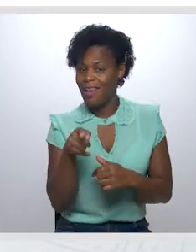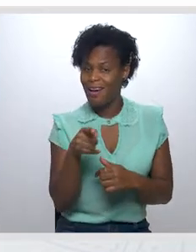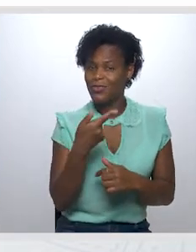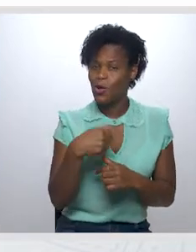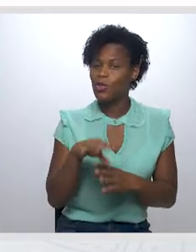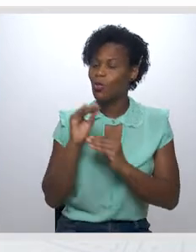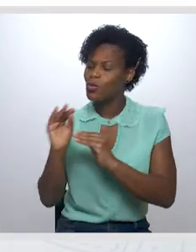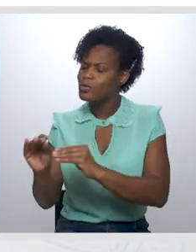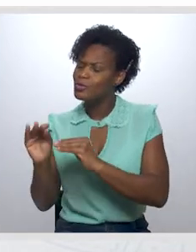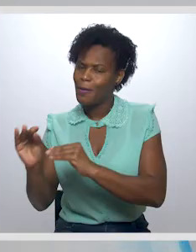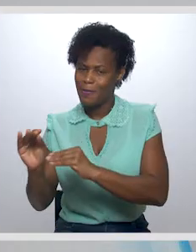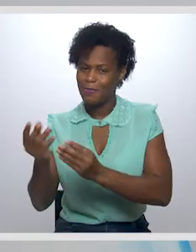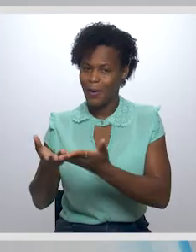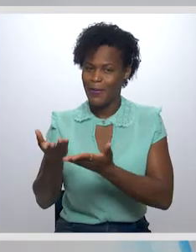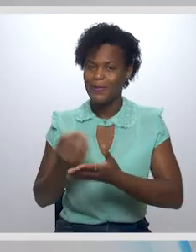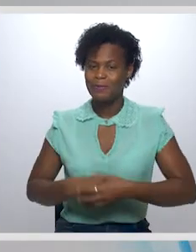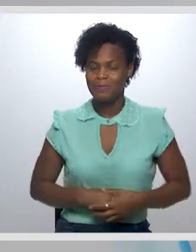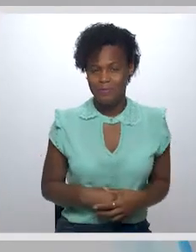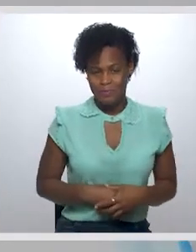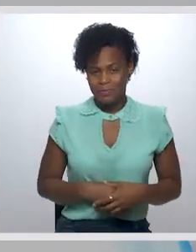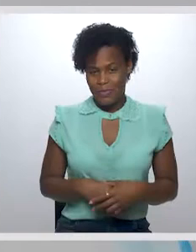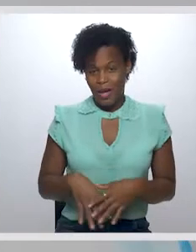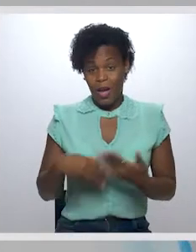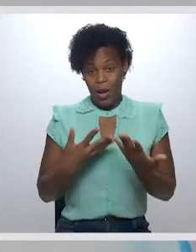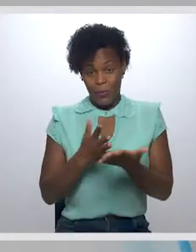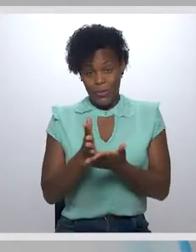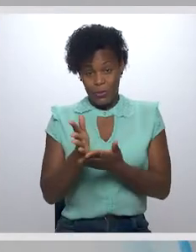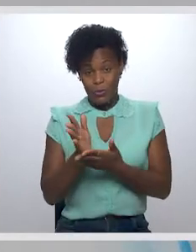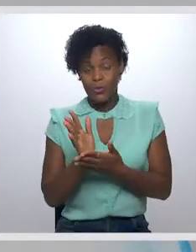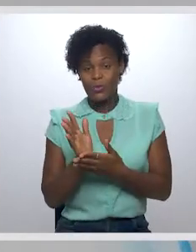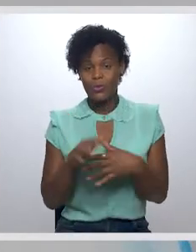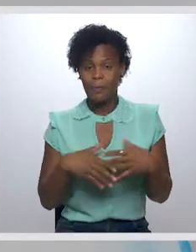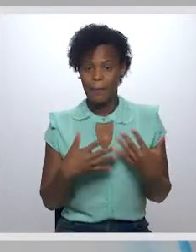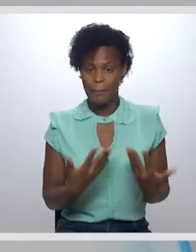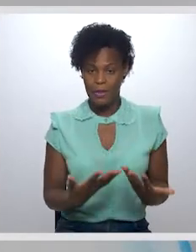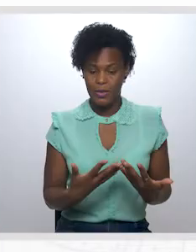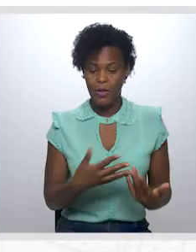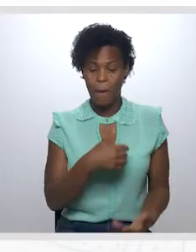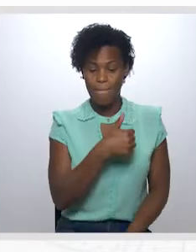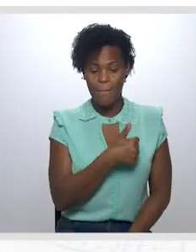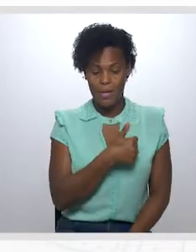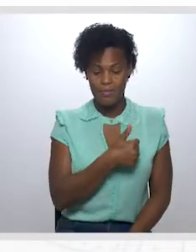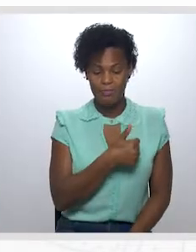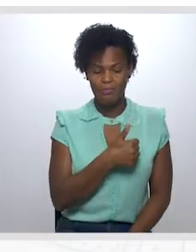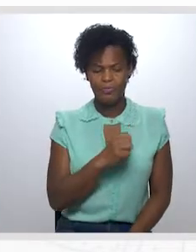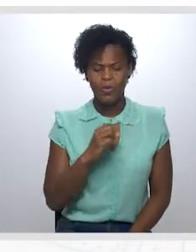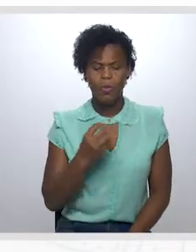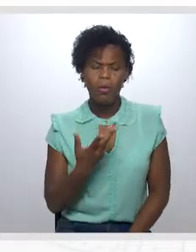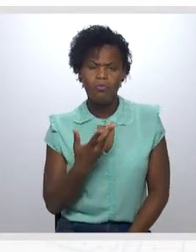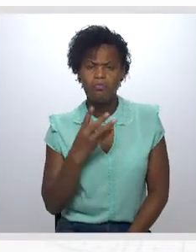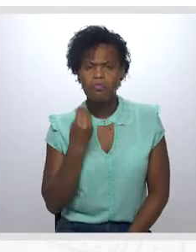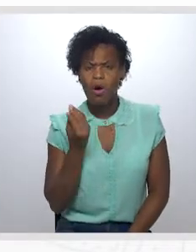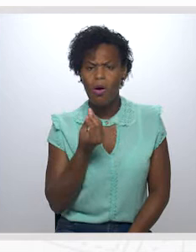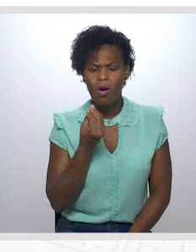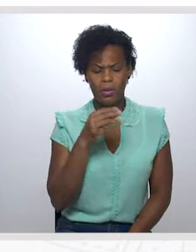un conseil. On continue. Maintenant, en B, quel mode